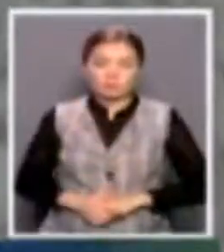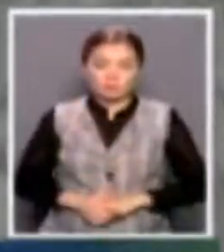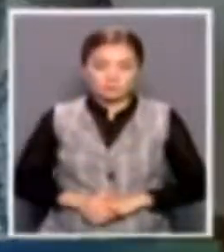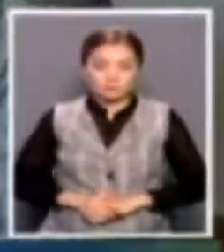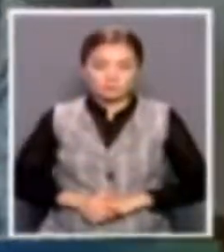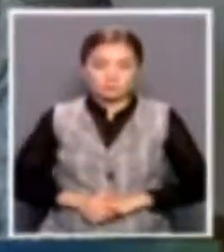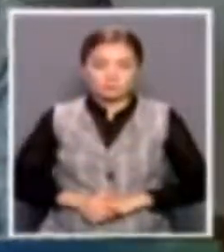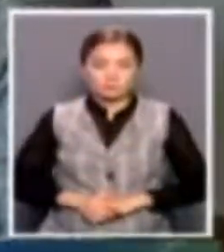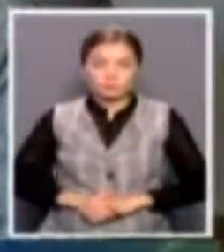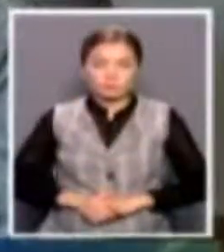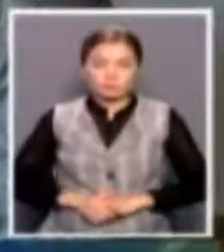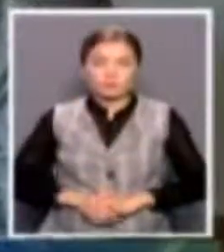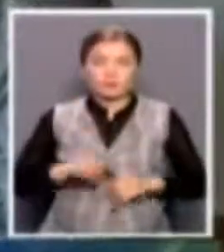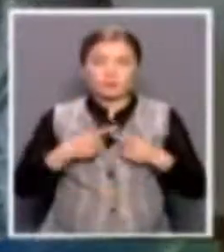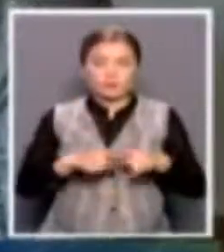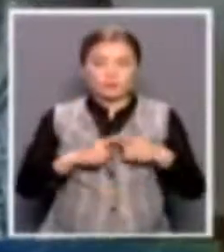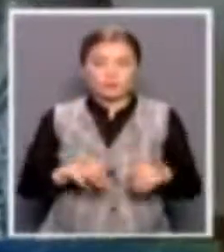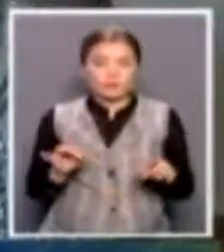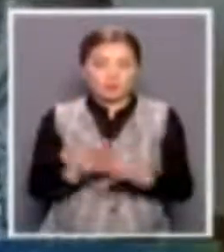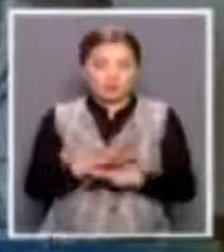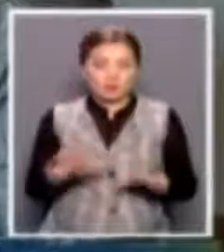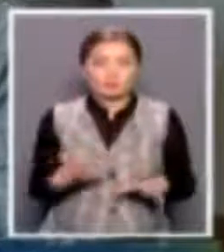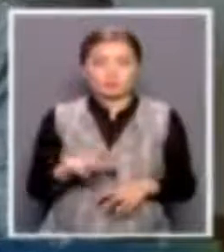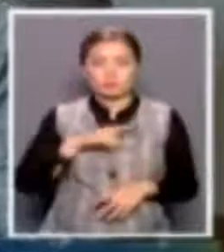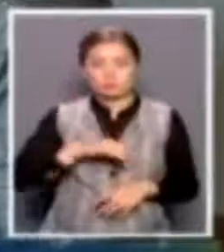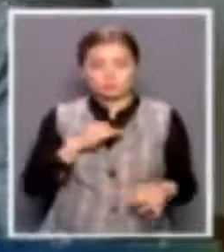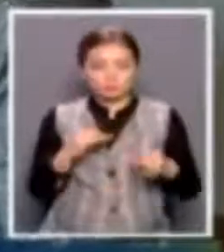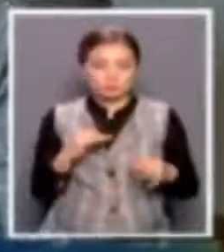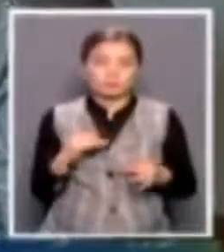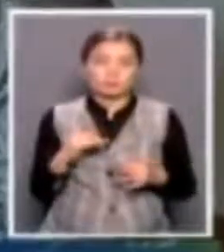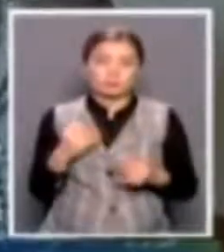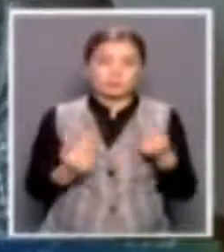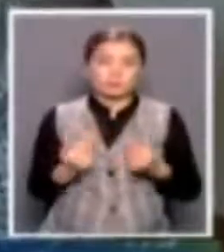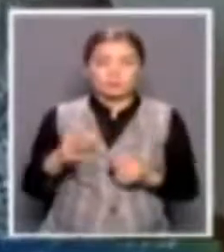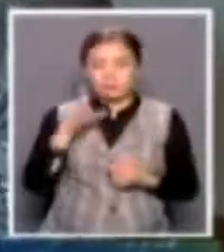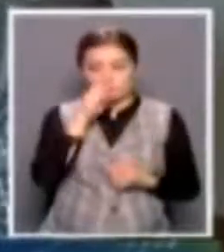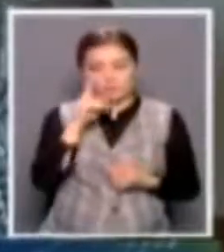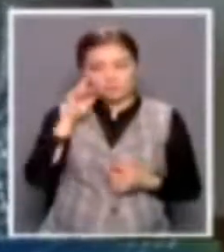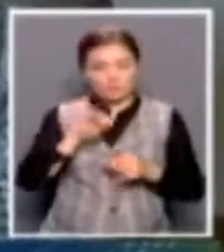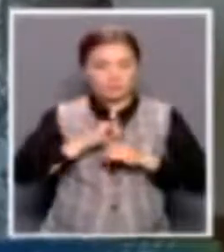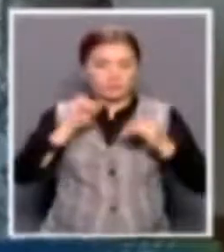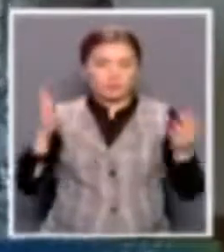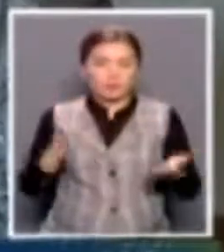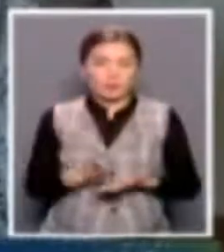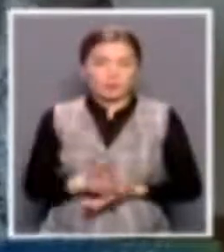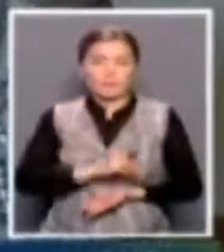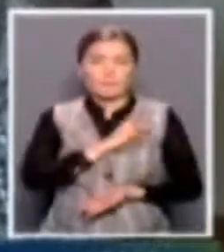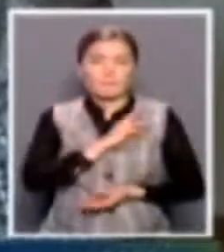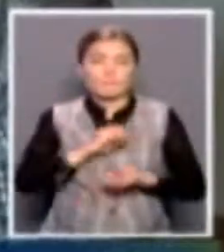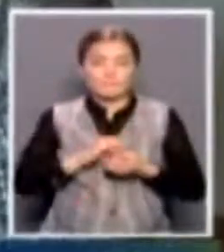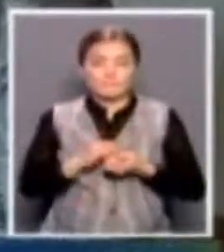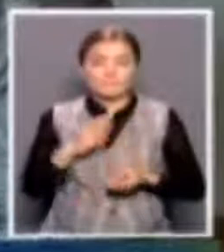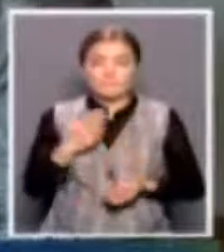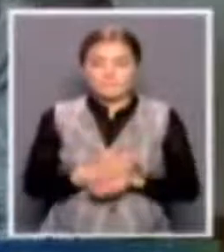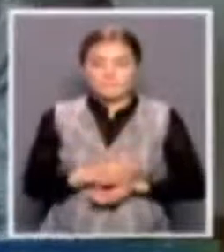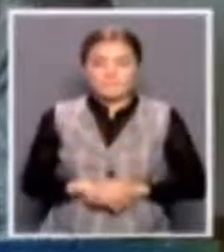качественными. Когда я вижу, я вот пою иногда, я разговариваю со своими игрушками. И поэтому мой заряд позитива,